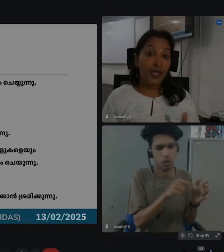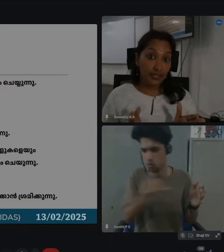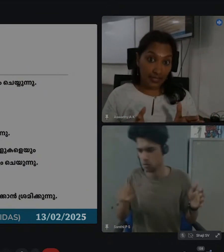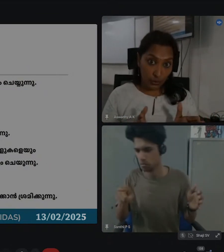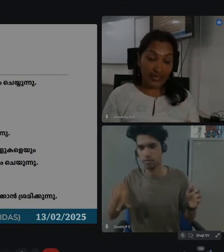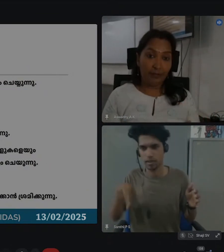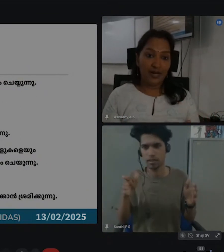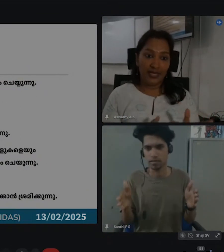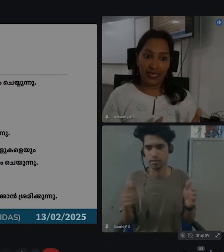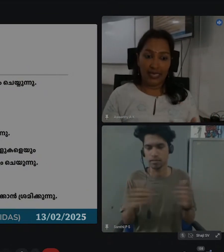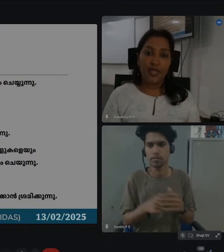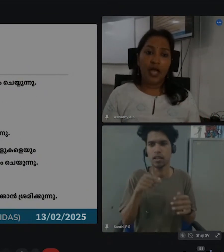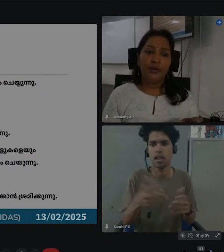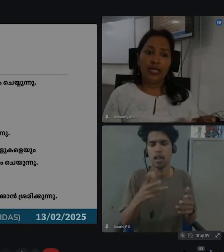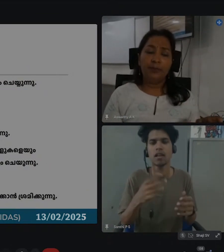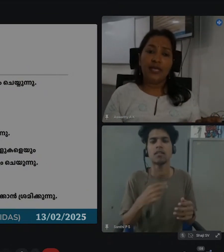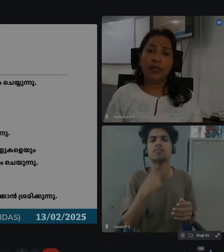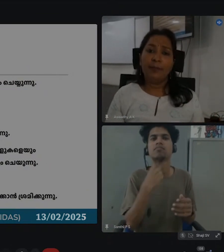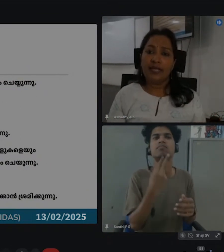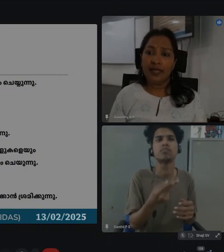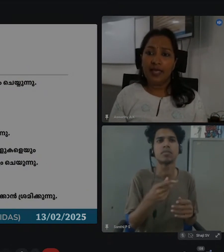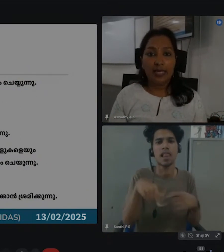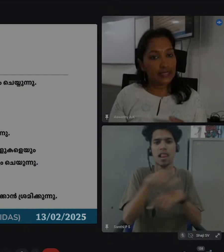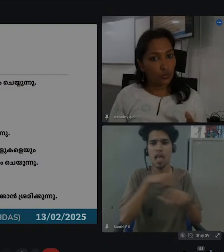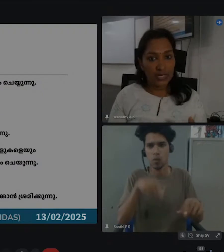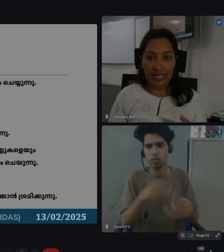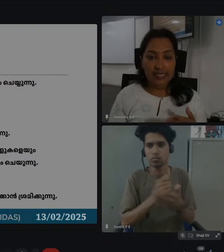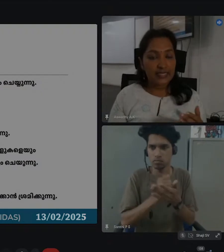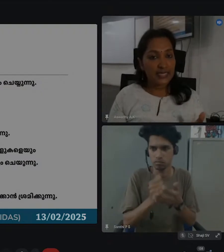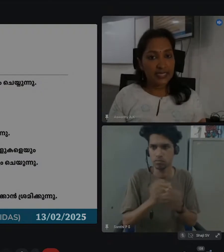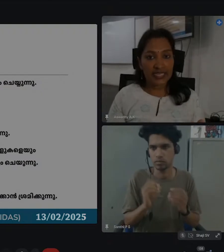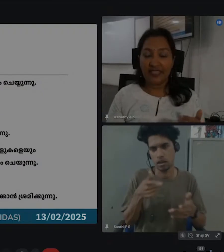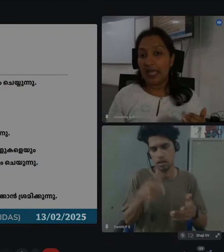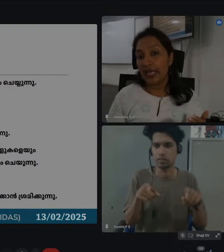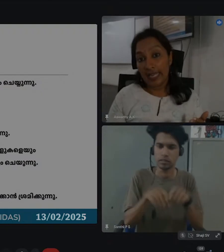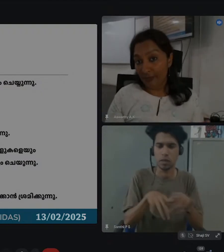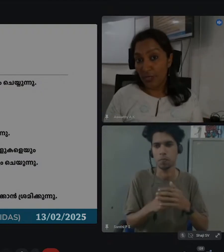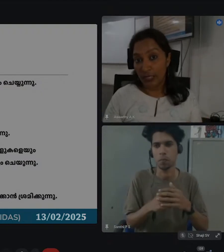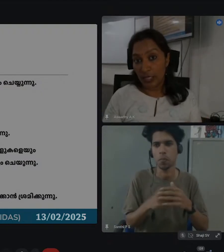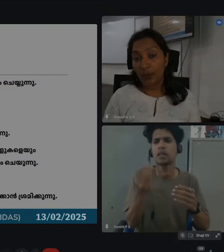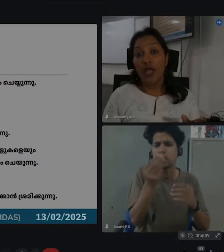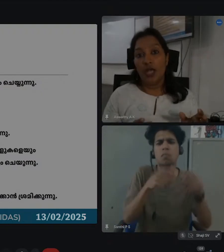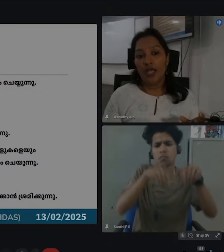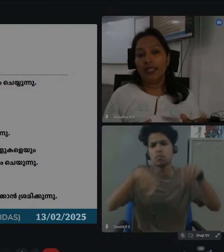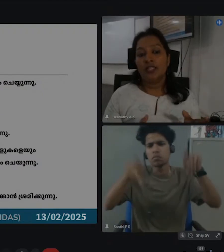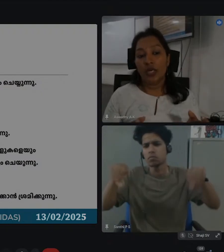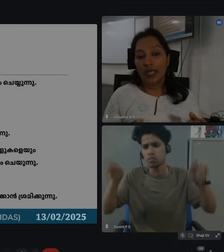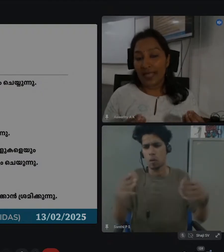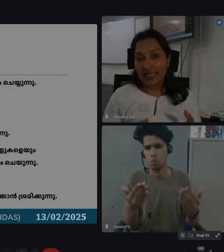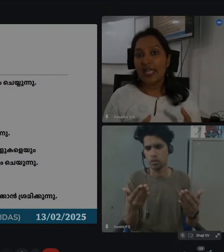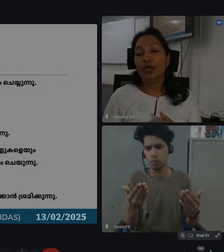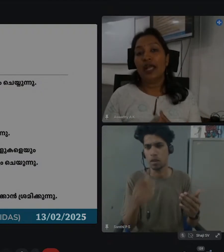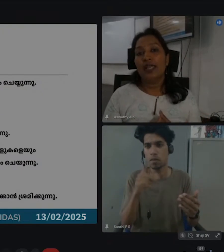ഡെവലപ്മെന്റിന്റെ തുടക്കമാണ് ഇതെല്ലാം. അപ്പൊ ഞാനിപ്പോ ഈ പറഞ്ഞ കാര്യങ്ങൾ കുട്ടികൾക്കനുസരിച്ച് ചെറിയ ചെറിയ വ്യതിയാനങ്ങൾ എല്ലാം വരുമെങ്കിലും